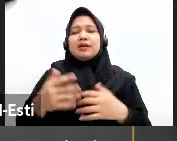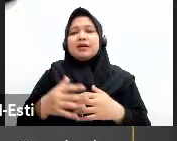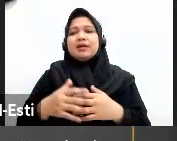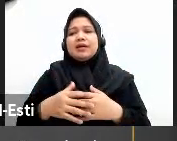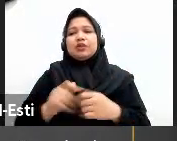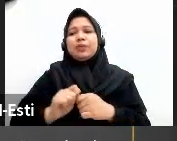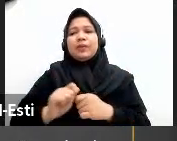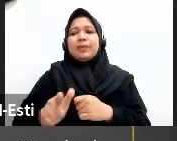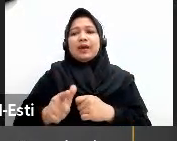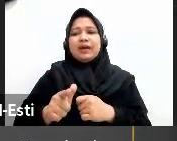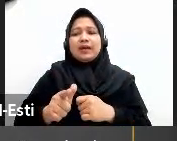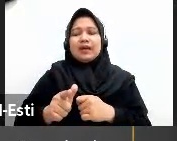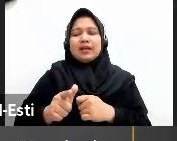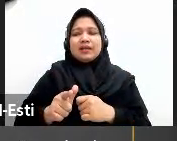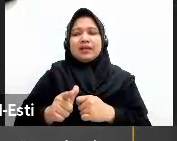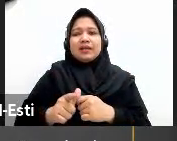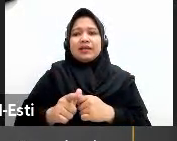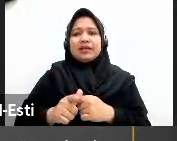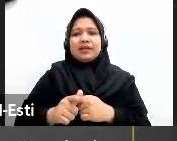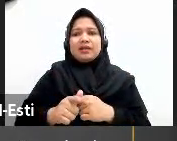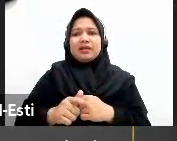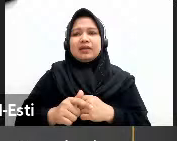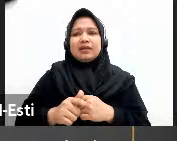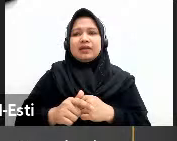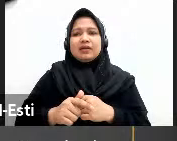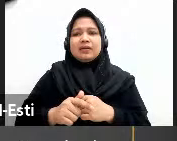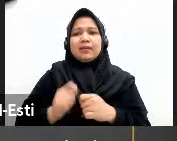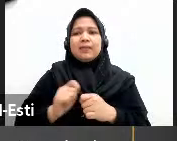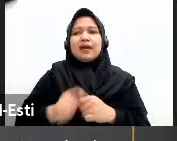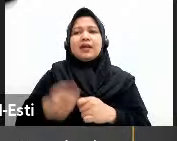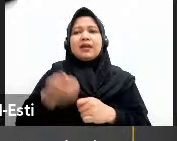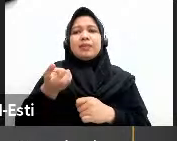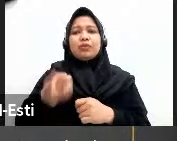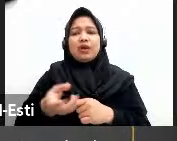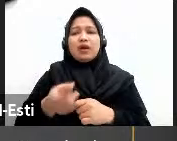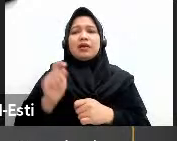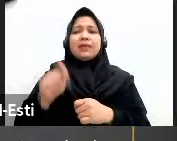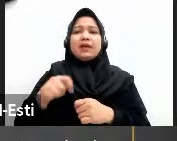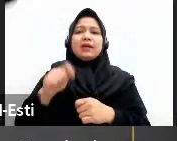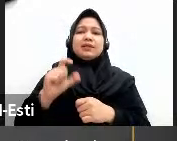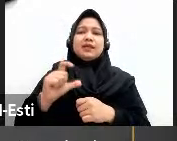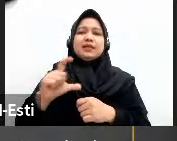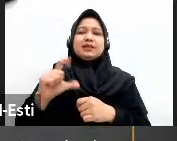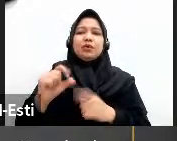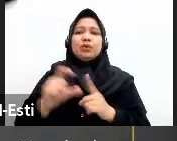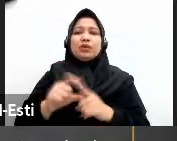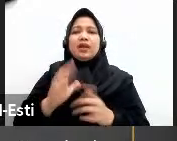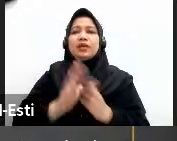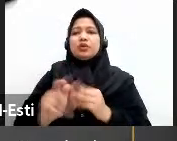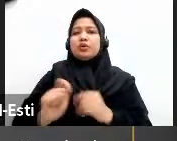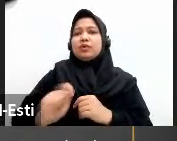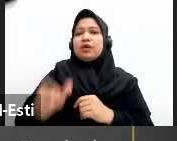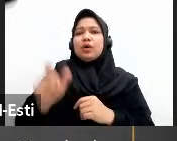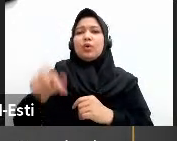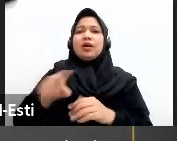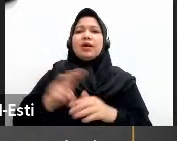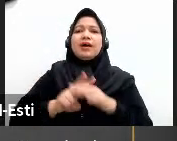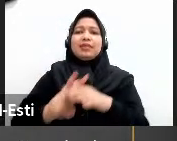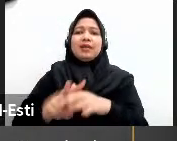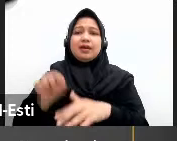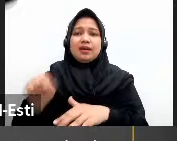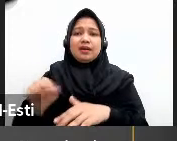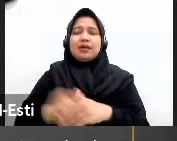pembayarannya lebih-lebih apa namanya lebih lebih mudah maka dengan COD Langsung kasih cash kurir titik ya Bahkan